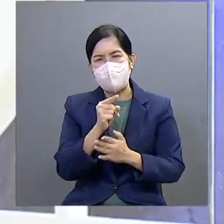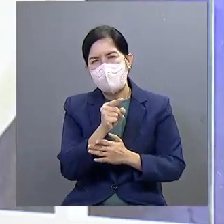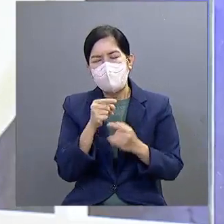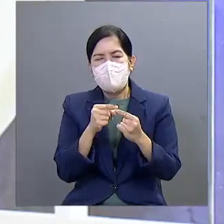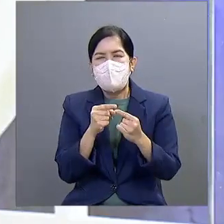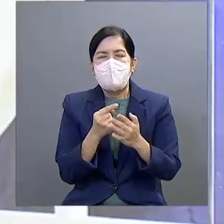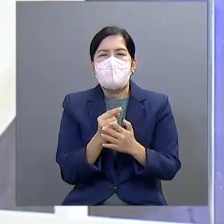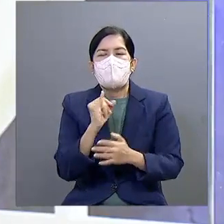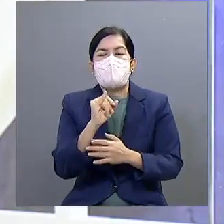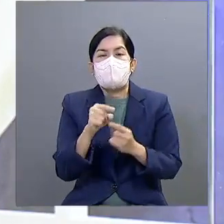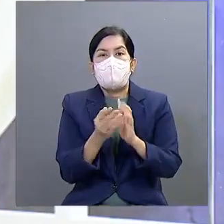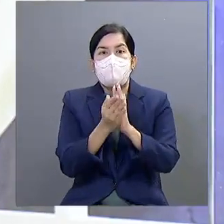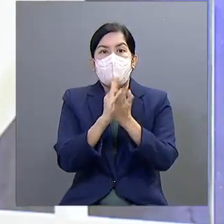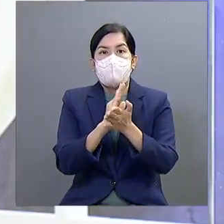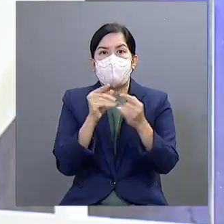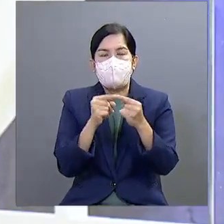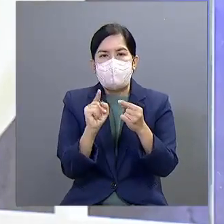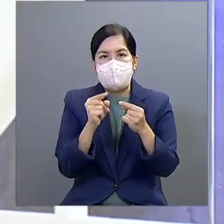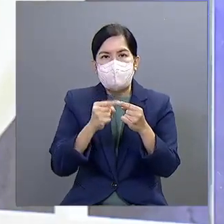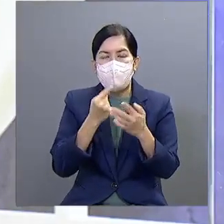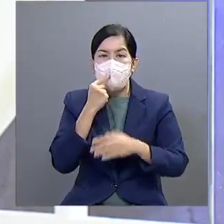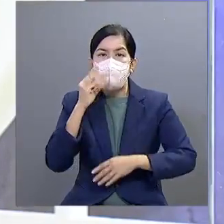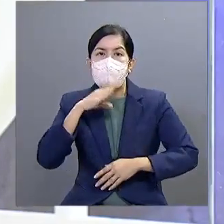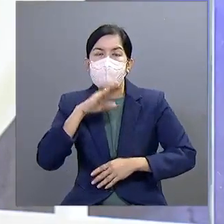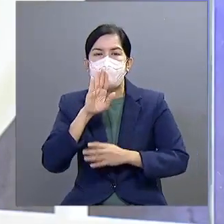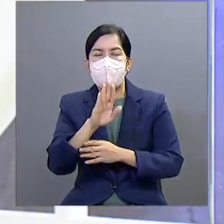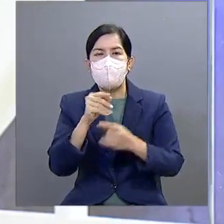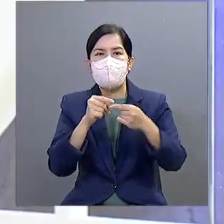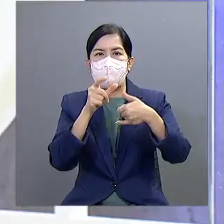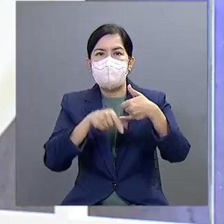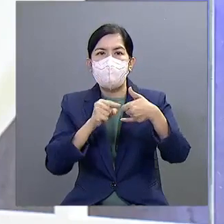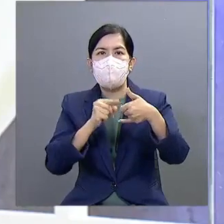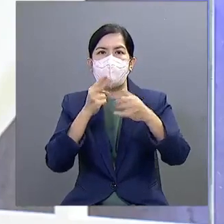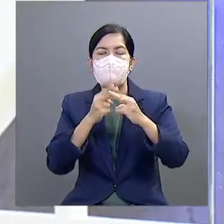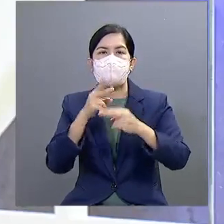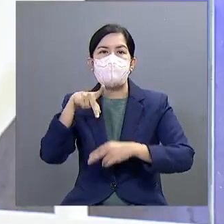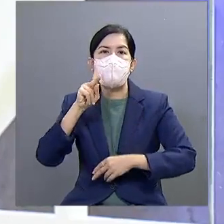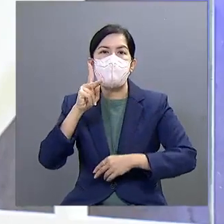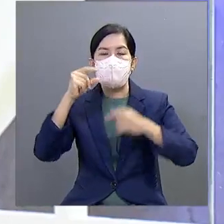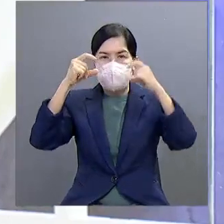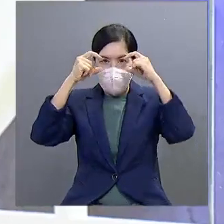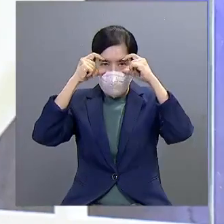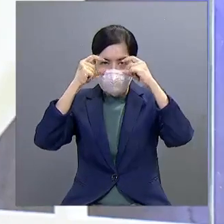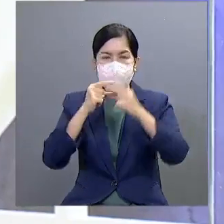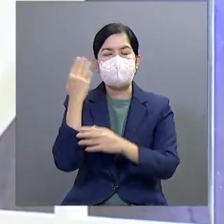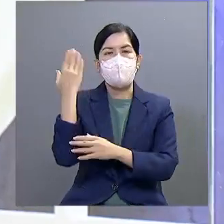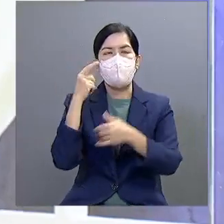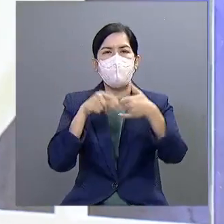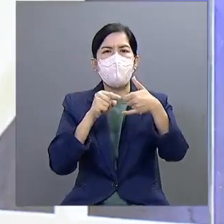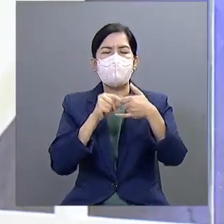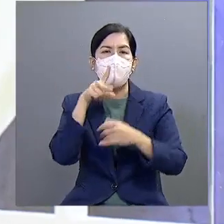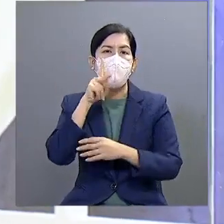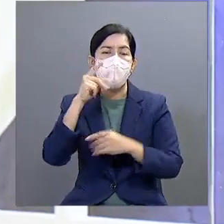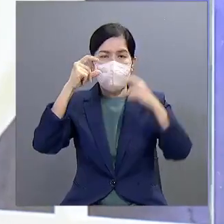สูตรเด็ดพลิกชีวิตจากติดลบสู่ยอดขาย100ล้านบาทเมื่อก่อนครับป้าแว่นเองก็เป็นเกษตรกรนะครับแต่อย่างที่บอกไว้เกษตรกรนั้นเนี่ยพอท